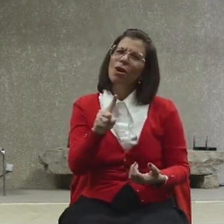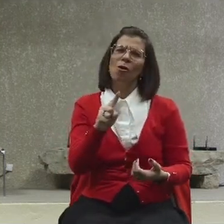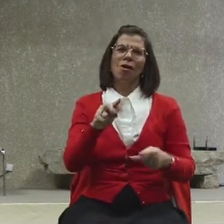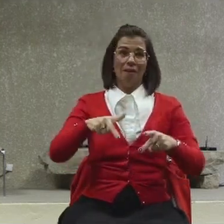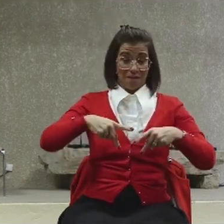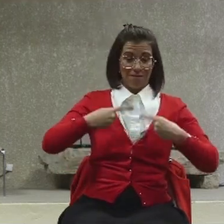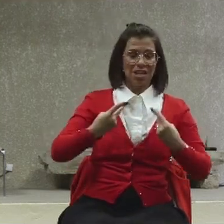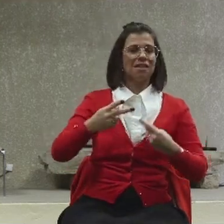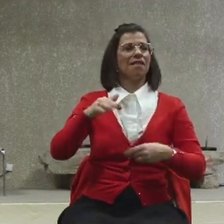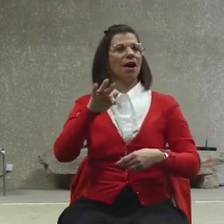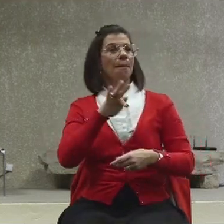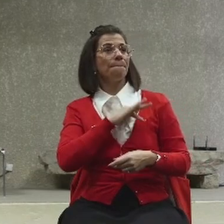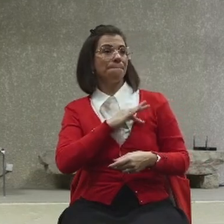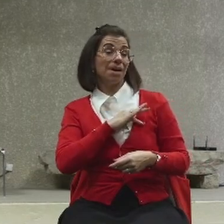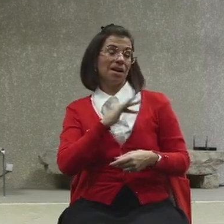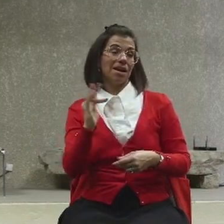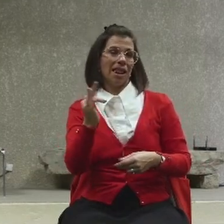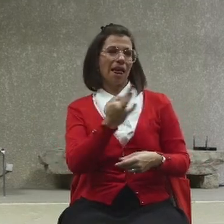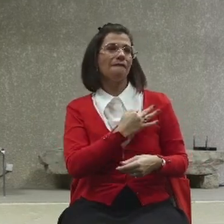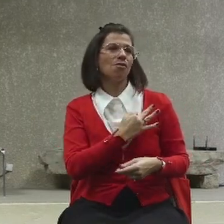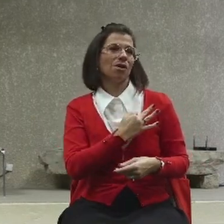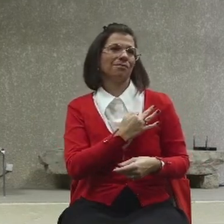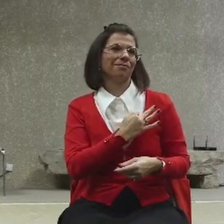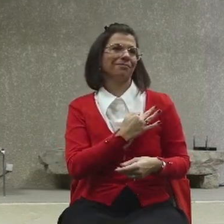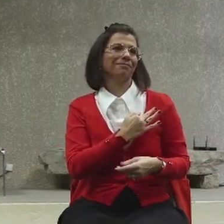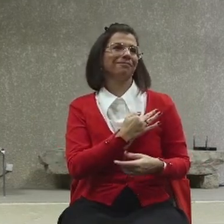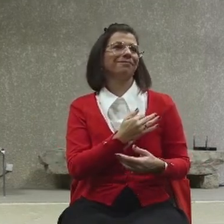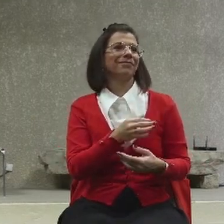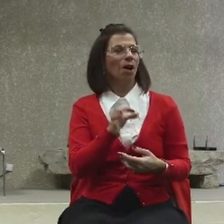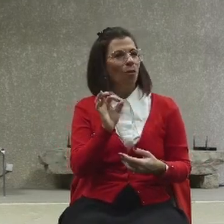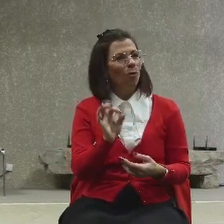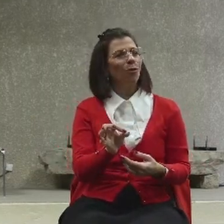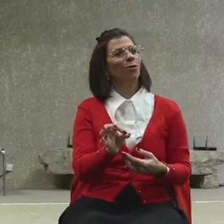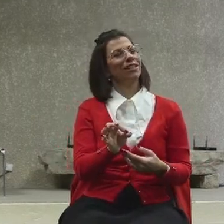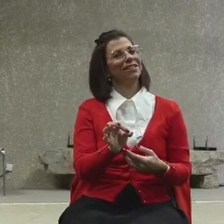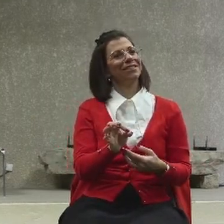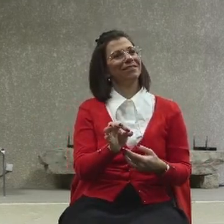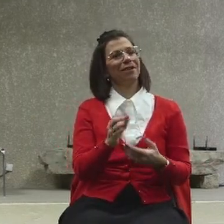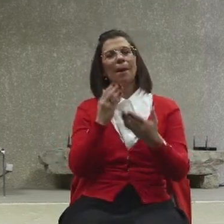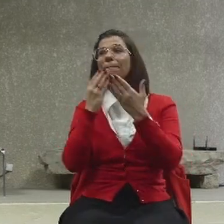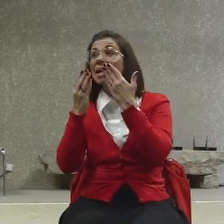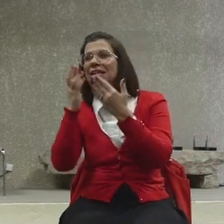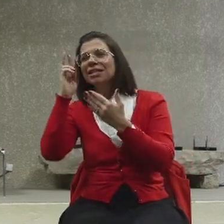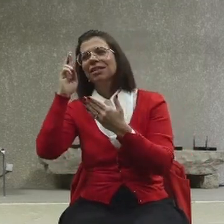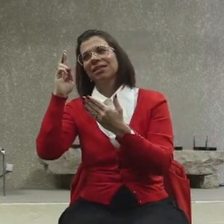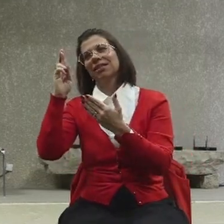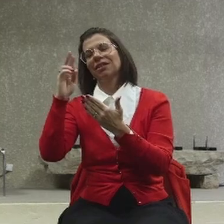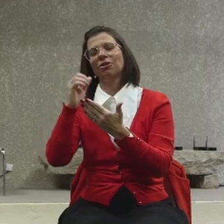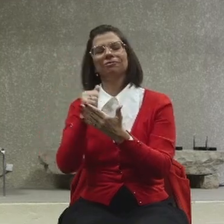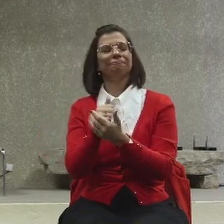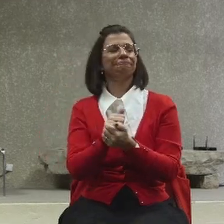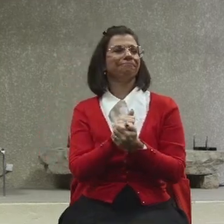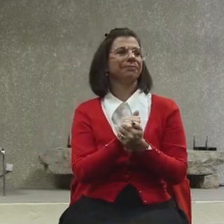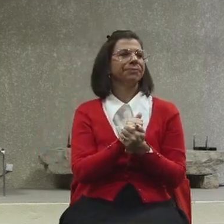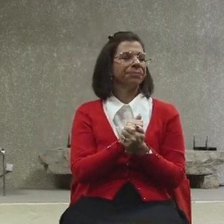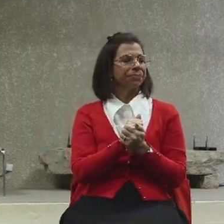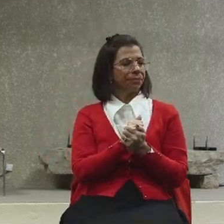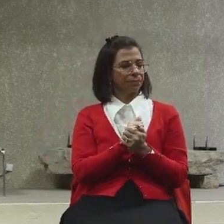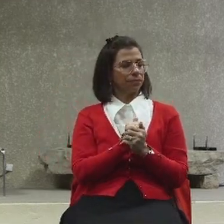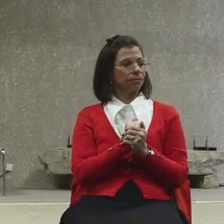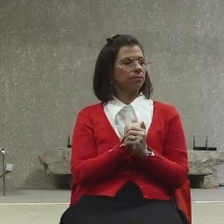Et ce n'est pas parce que Dieu ferme les yeux, etc., mais c'est parce que nous sommes couverts par la justice de